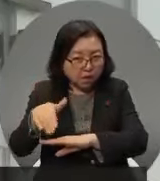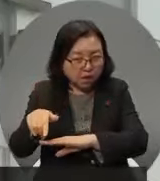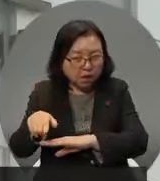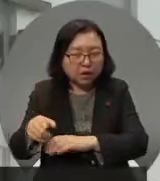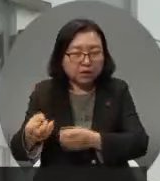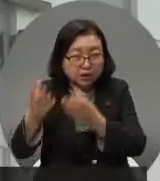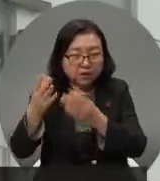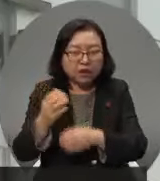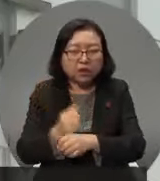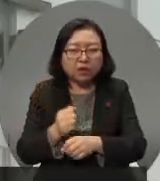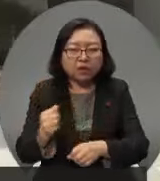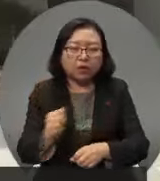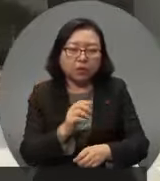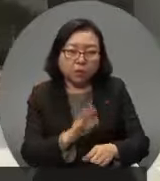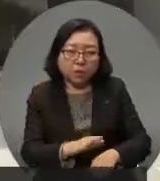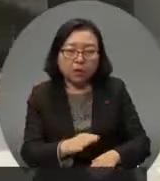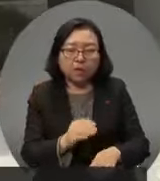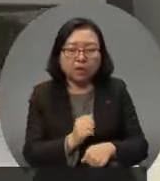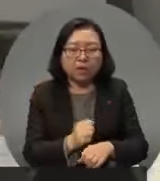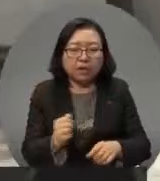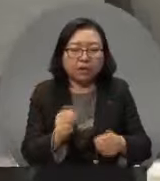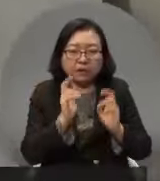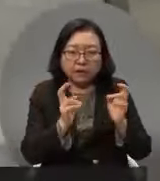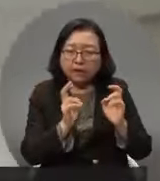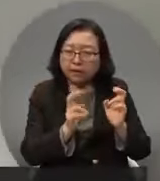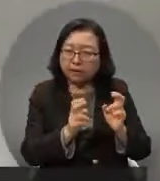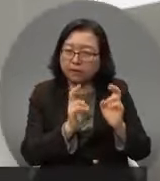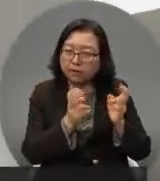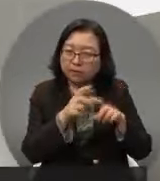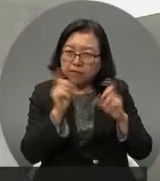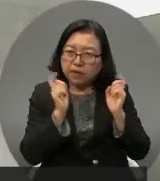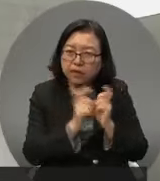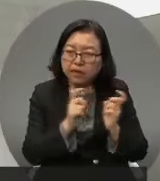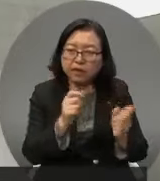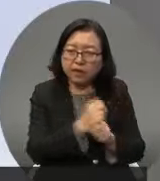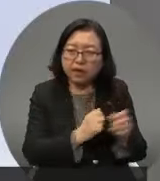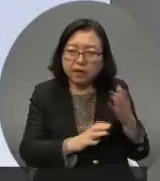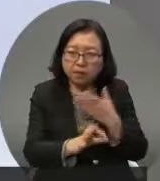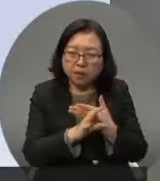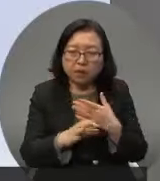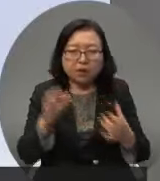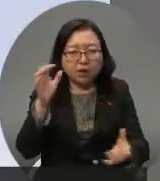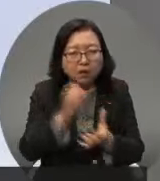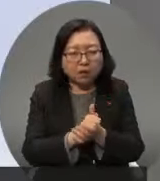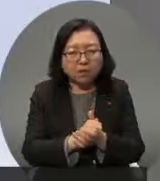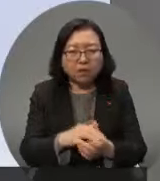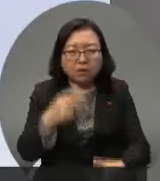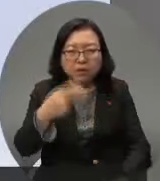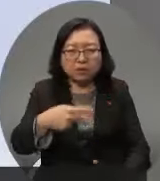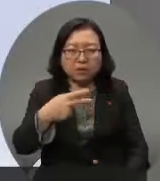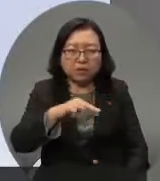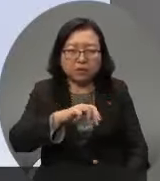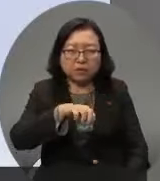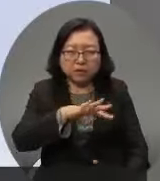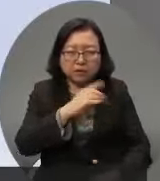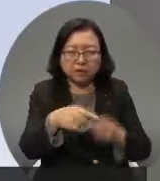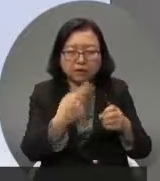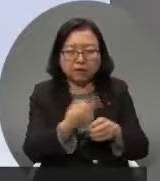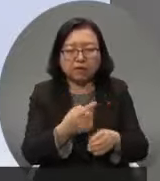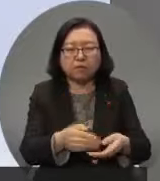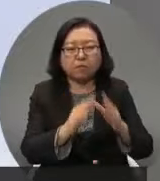자로는 적격성 조사 등 행정 절차의 5년 공사 6년을 합해 2034년 준공도